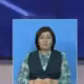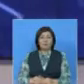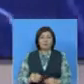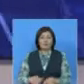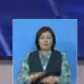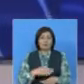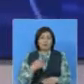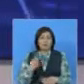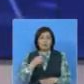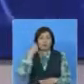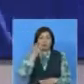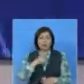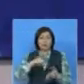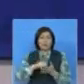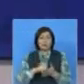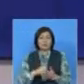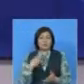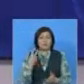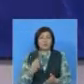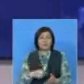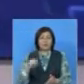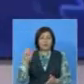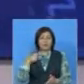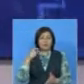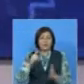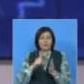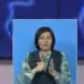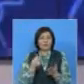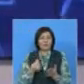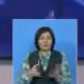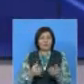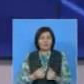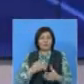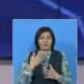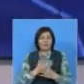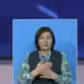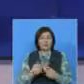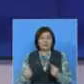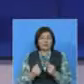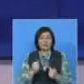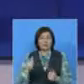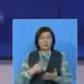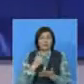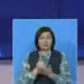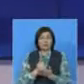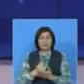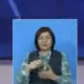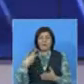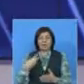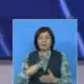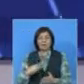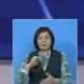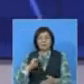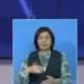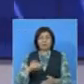Уже на протяжении года участники Второй мировой войны получают дополнительную социальную поддержку от государства в размере 20